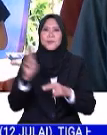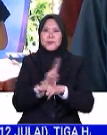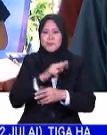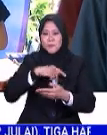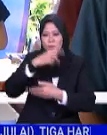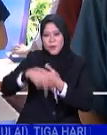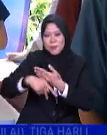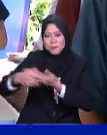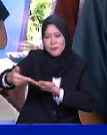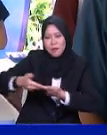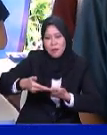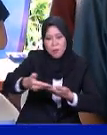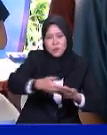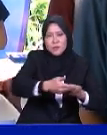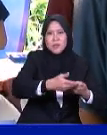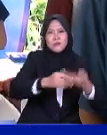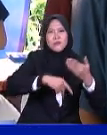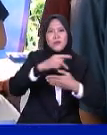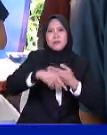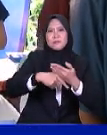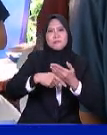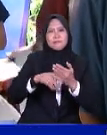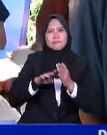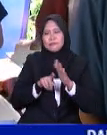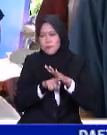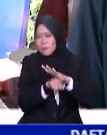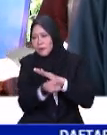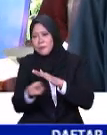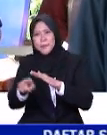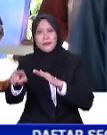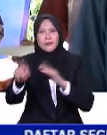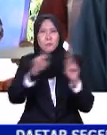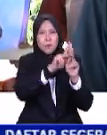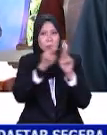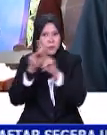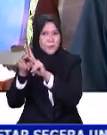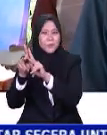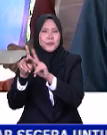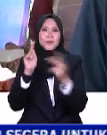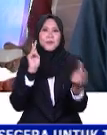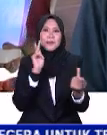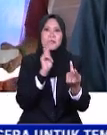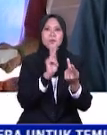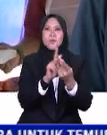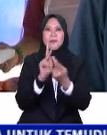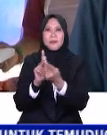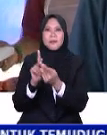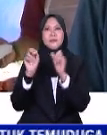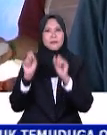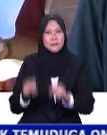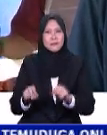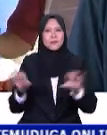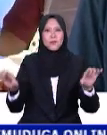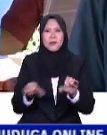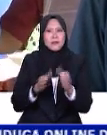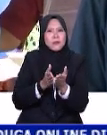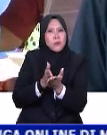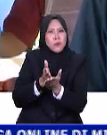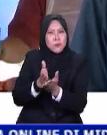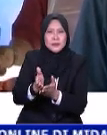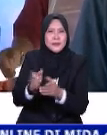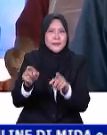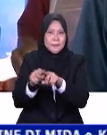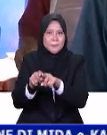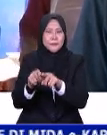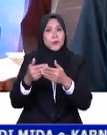program, orang pendalaman, kebun kecil dan sebagainya. Dan ianya juga sesuai jika dapat dilaksanakan terus